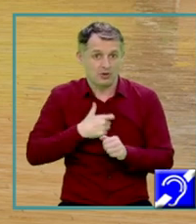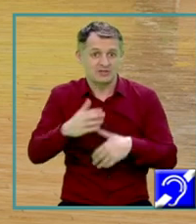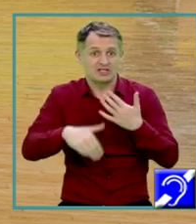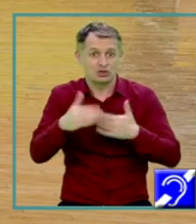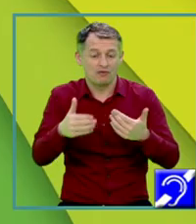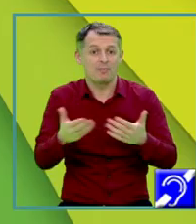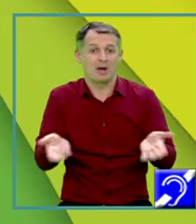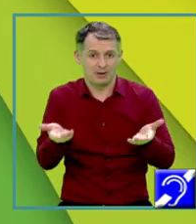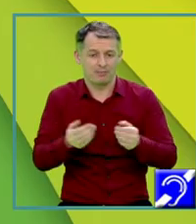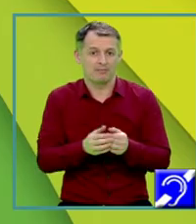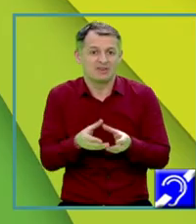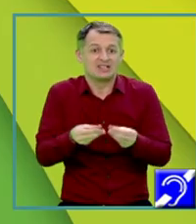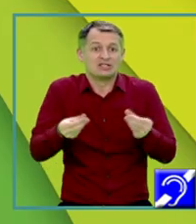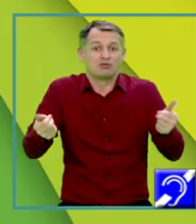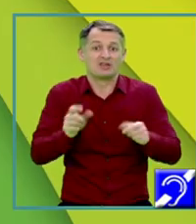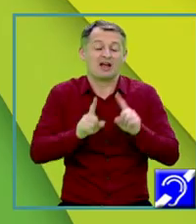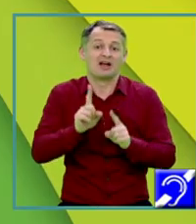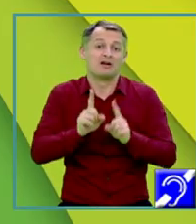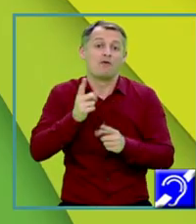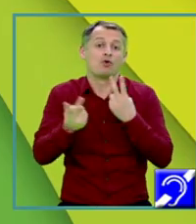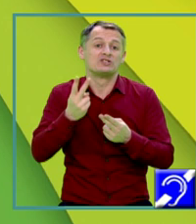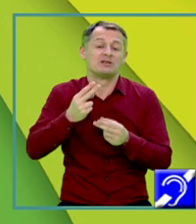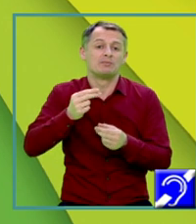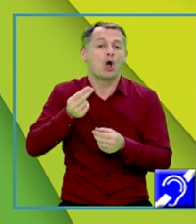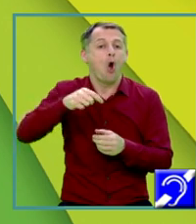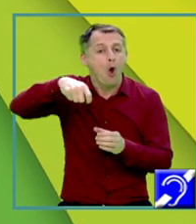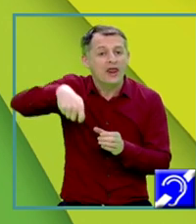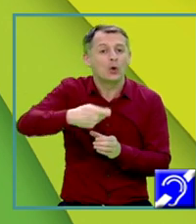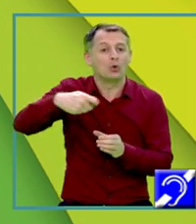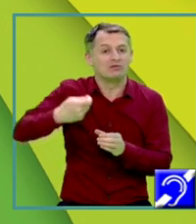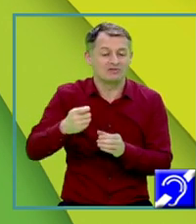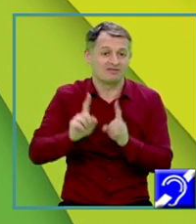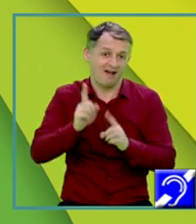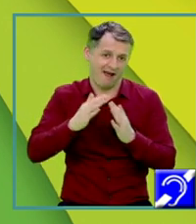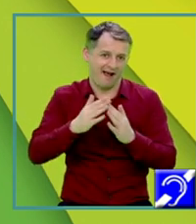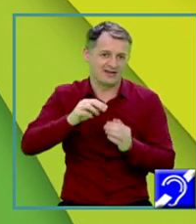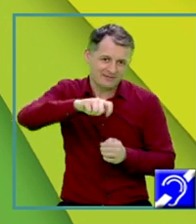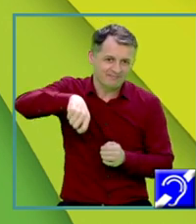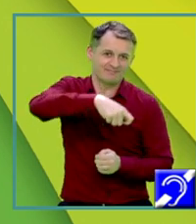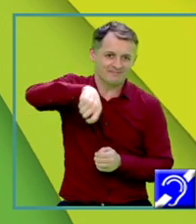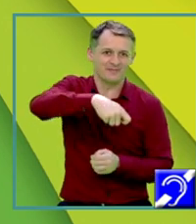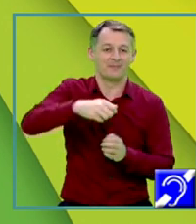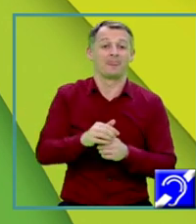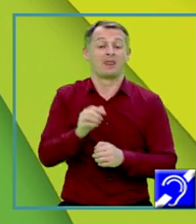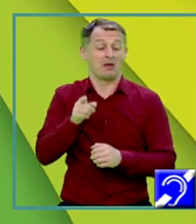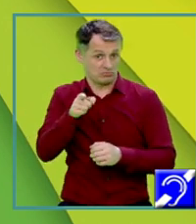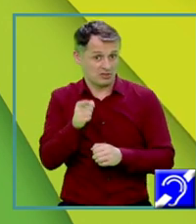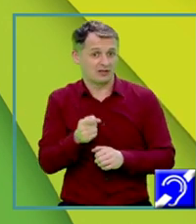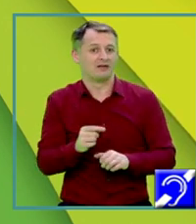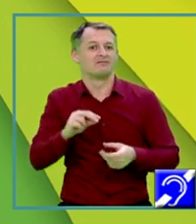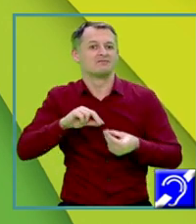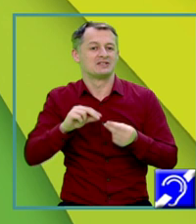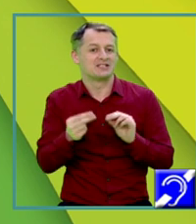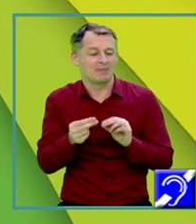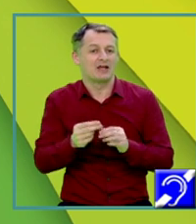mai repede dacă agităm cu o spatulă sau o linguriță dacă suntem acasă. Așadar, agitarea componentelor unei